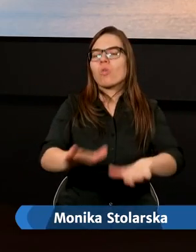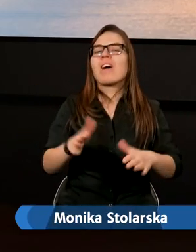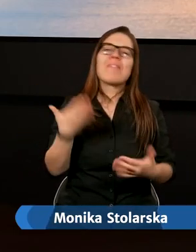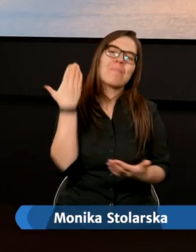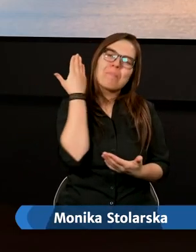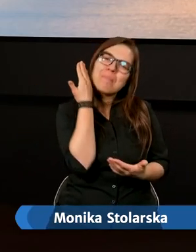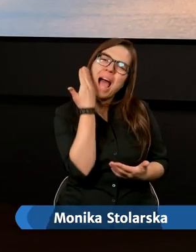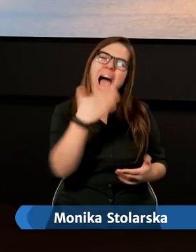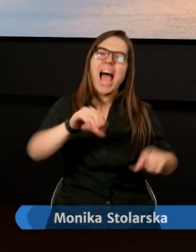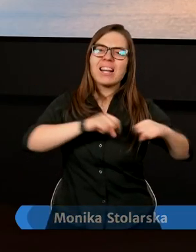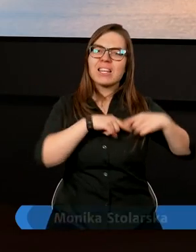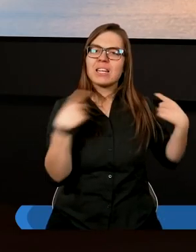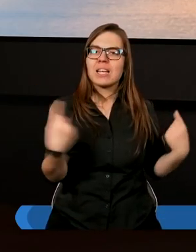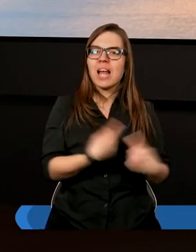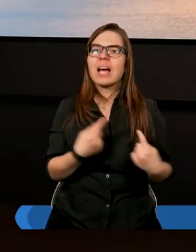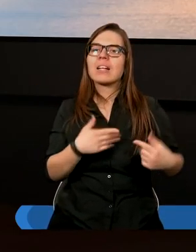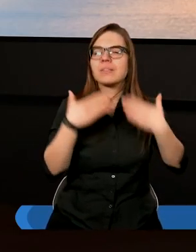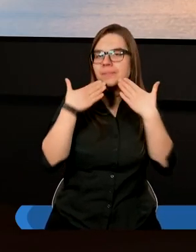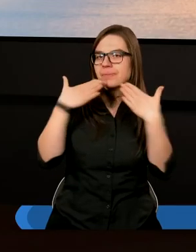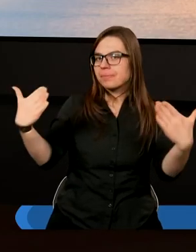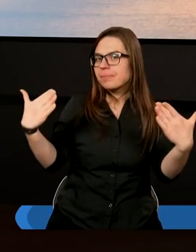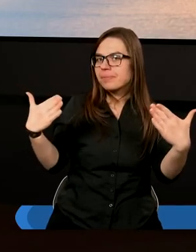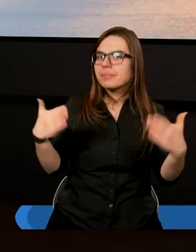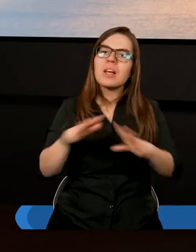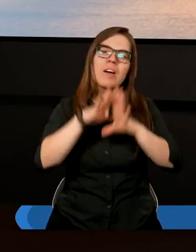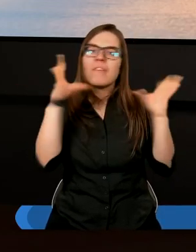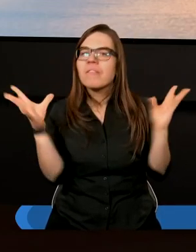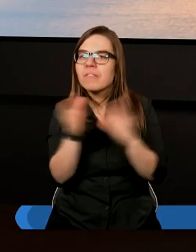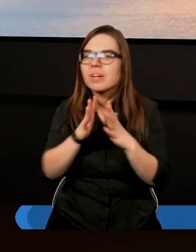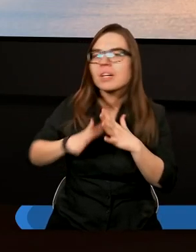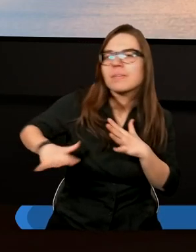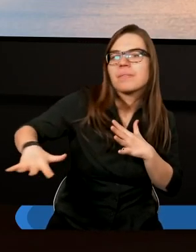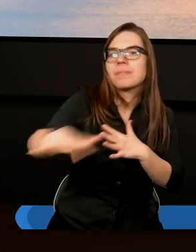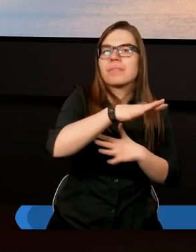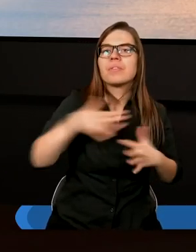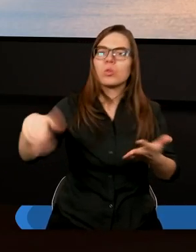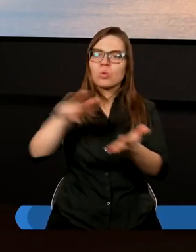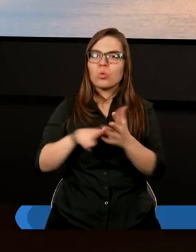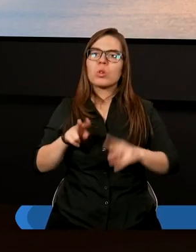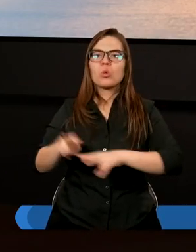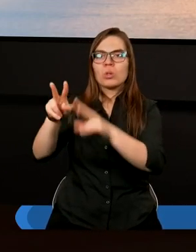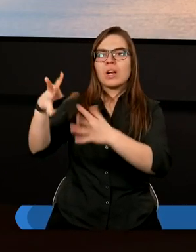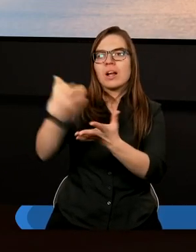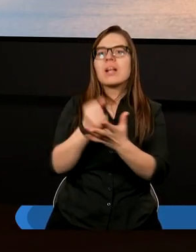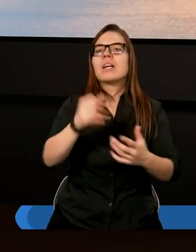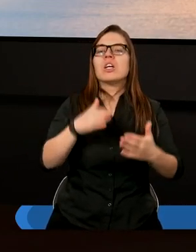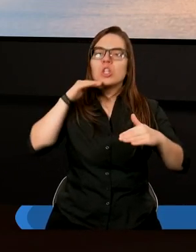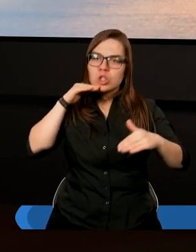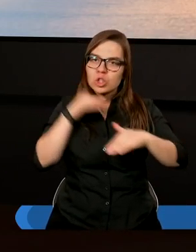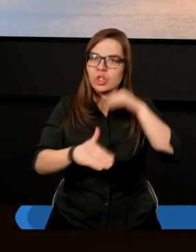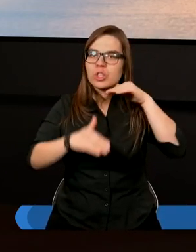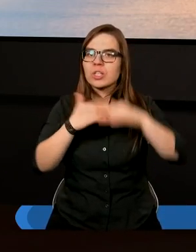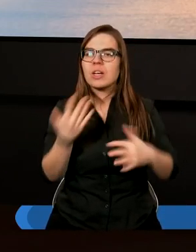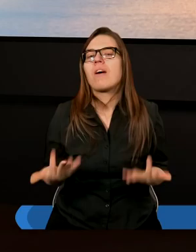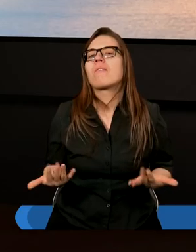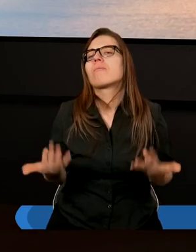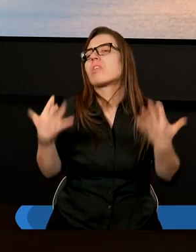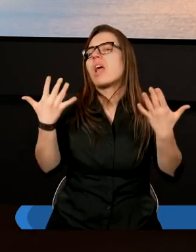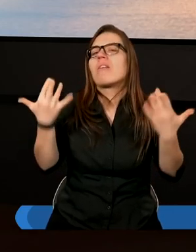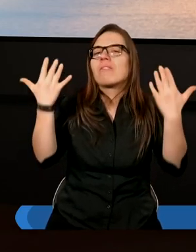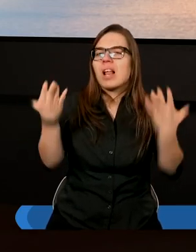Bardzo serdecznie dziękuję wszystkim tym którzy brali udział i życzę wiele